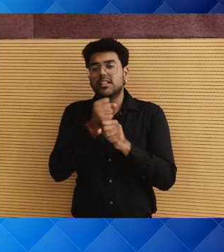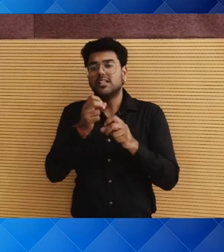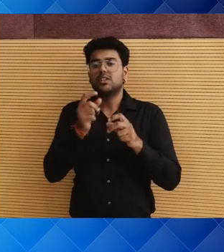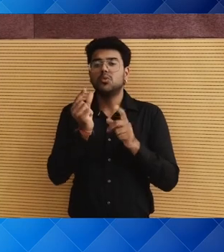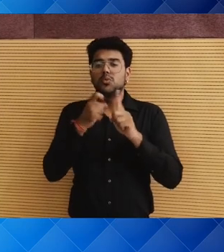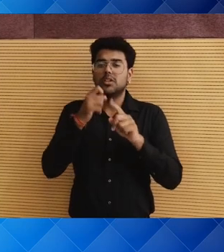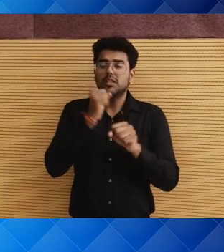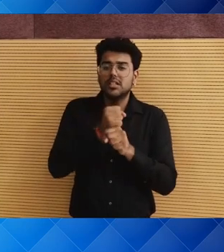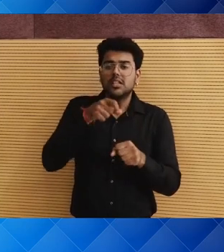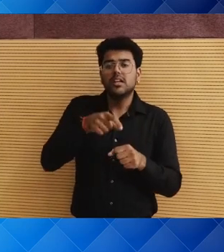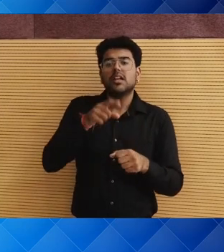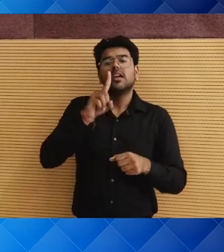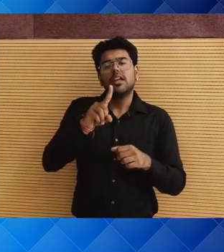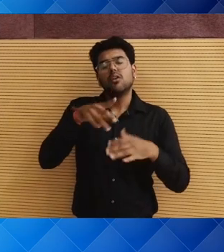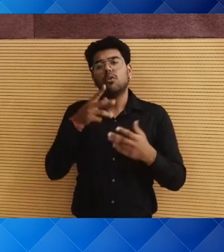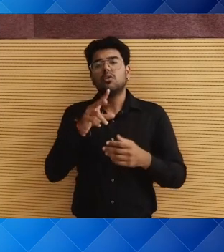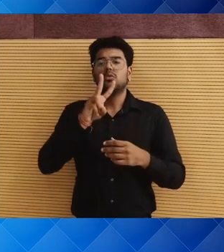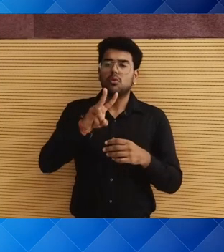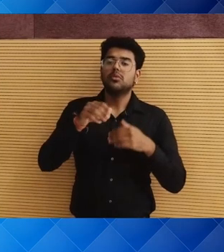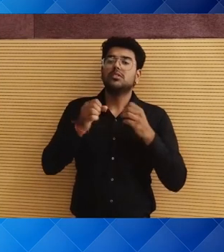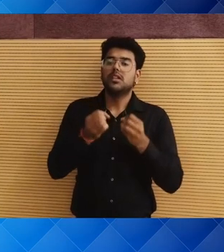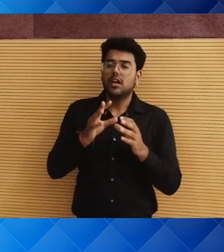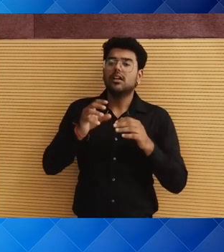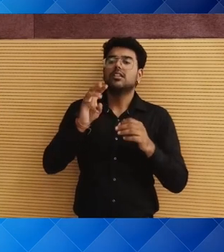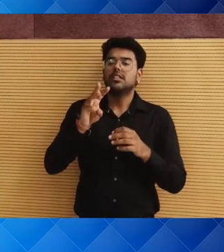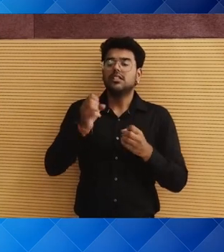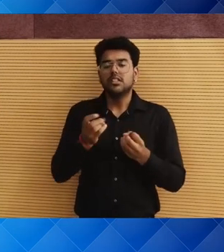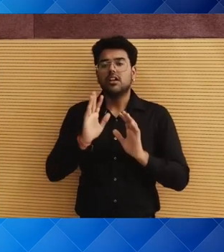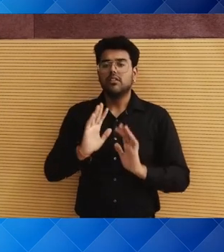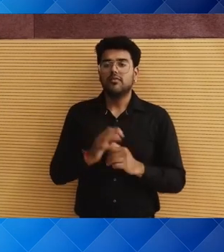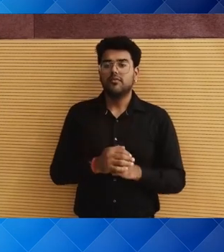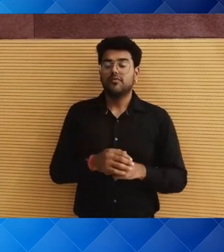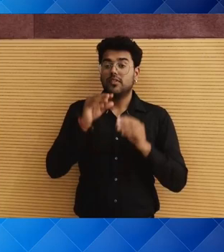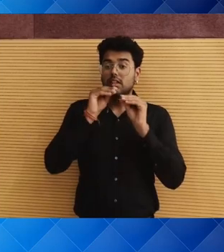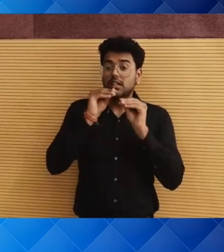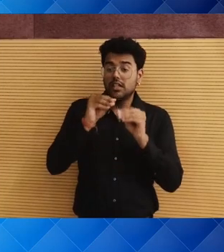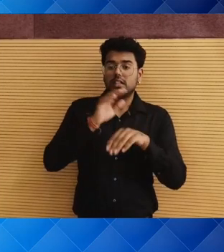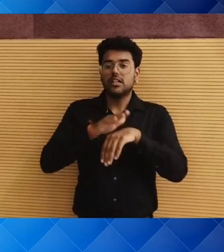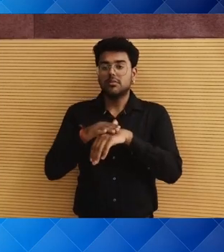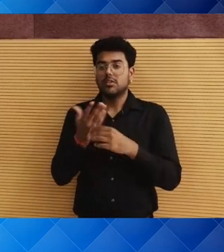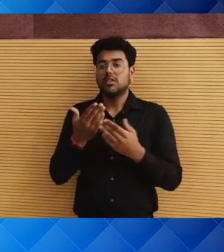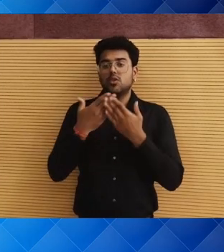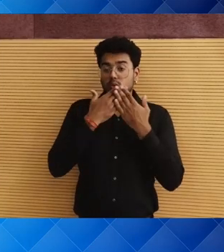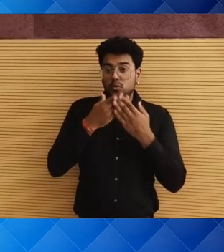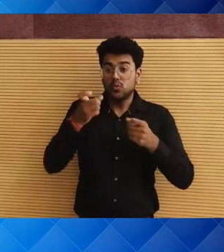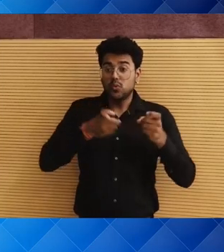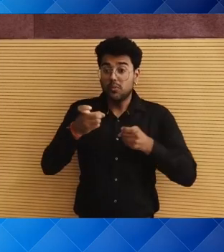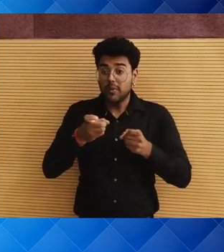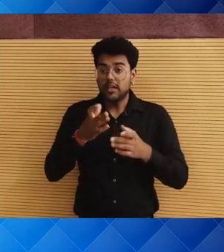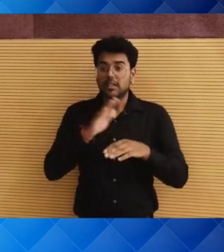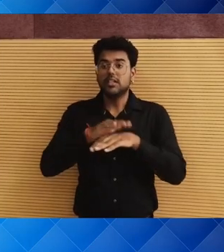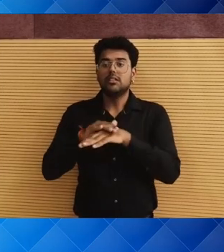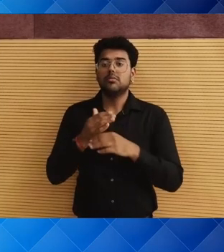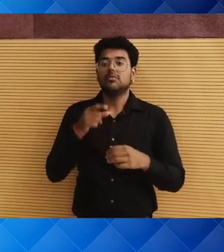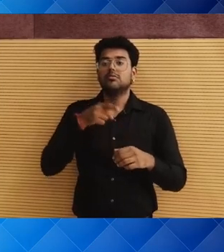होगा। तीनों प्रकार की लर्निंग एक्सपीरियंस, टीचिंग एक्सपीरियंस एंड स्कूल चलाने के एक्सपीरियंस